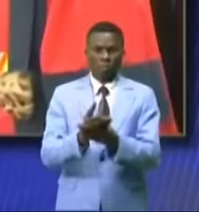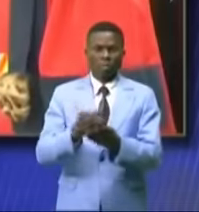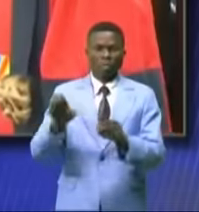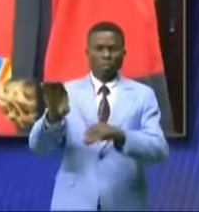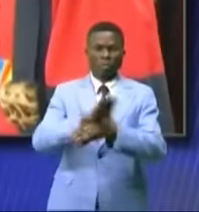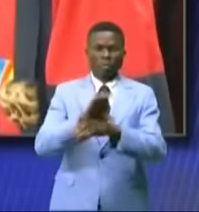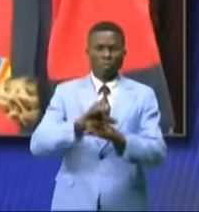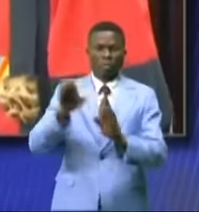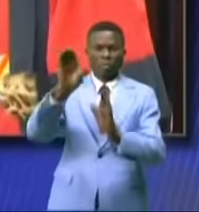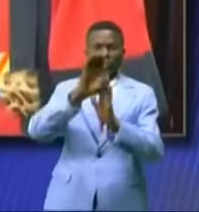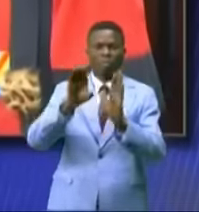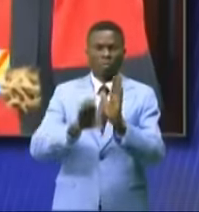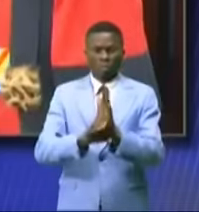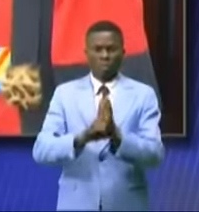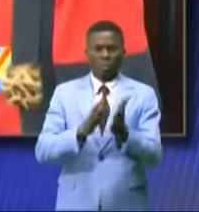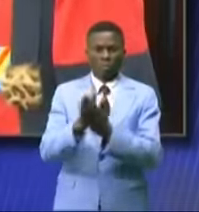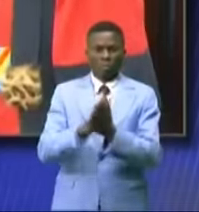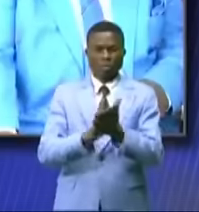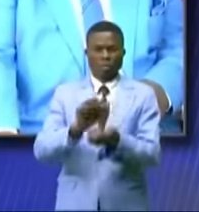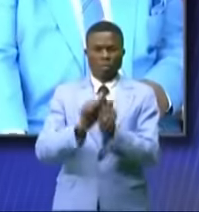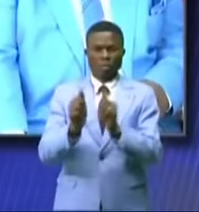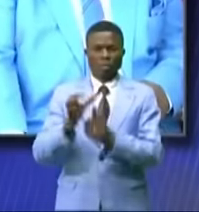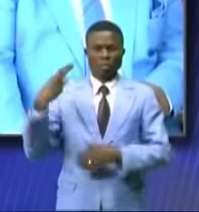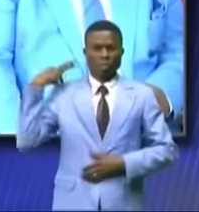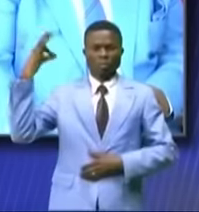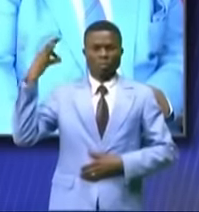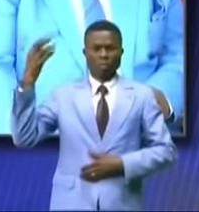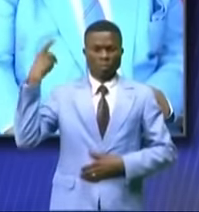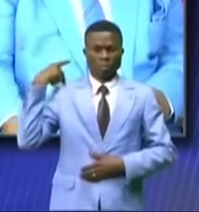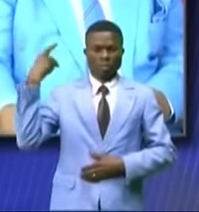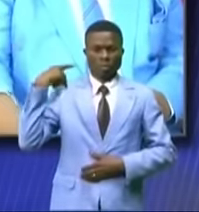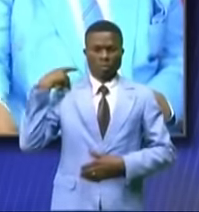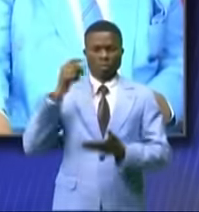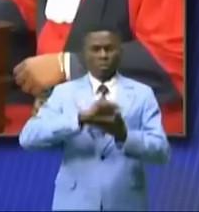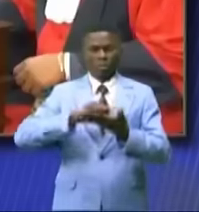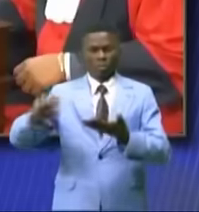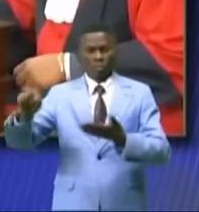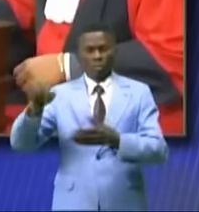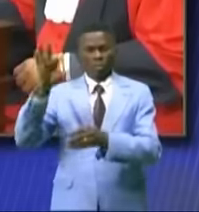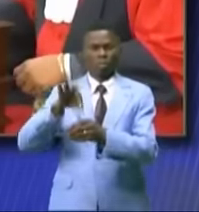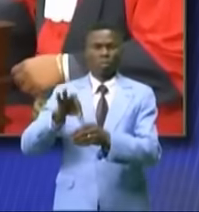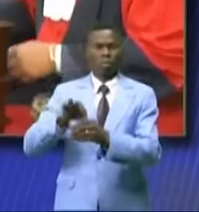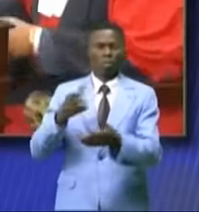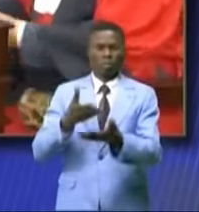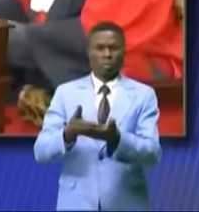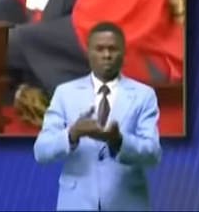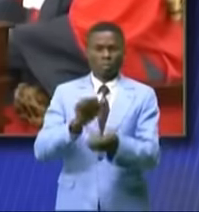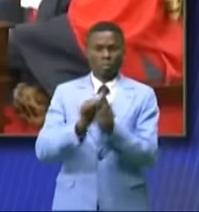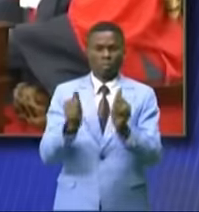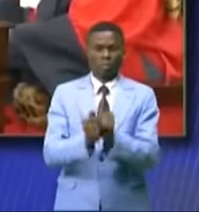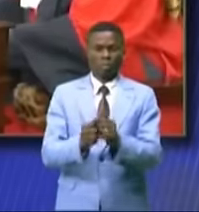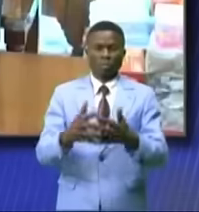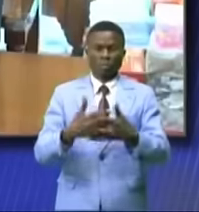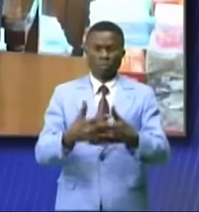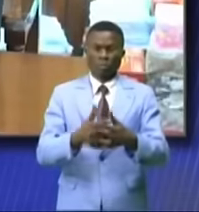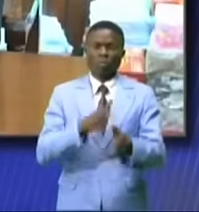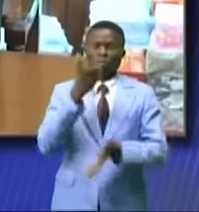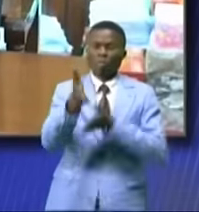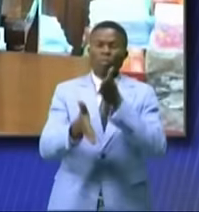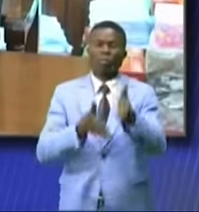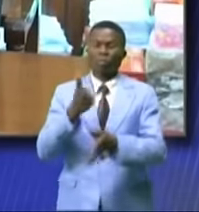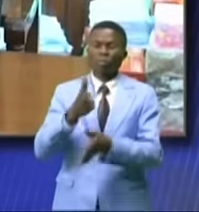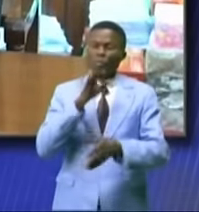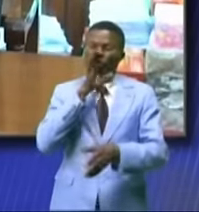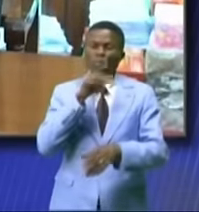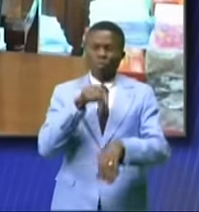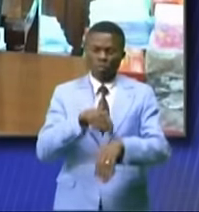constitutionnelle relatifs au recours des candidats députés écartés de la course électorale pour fraude sont finalement tombés. Ces